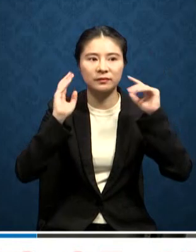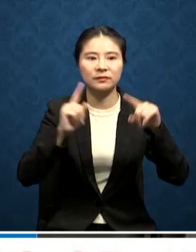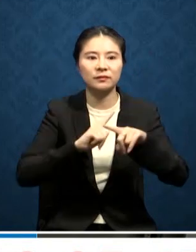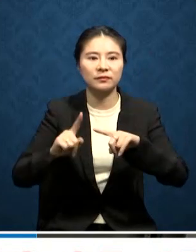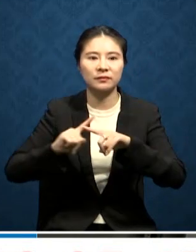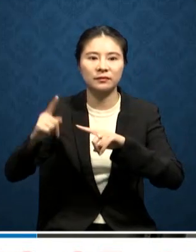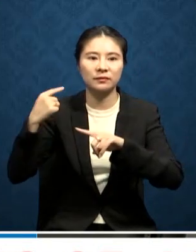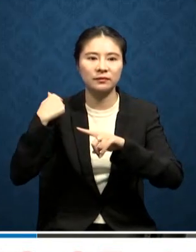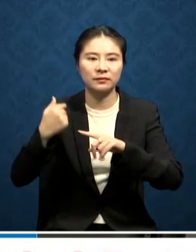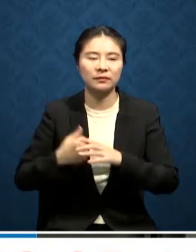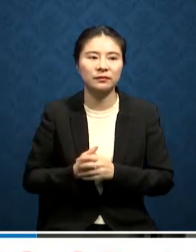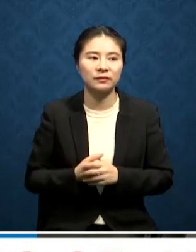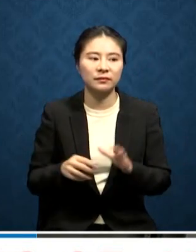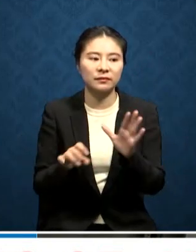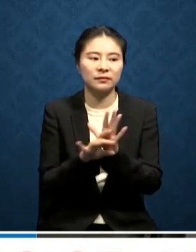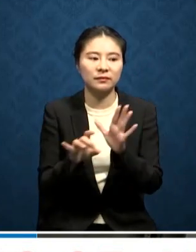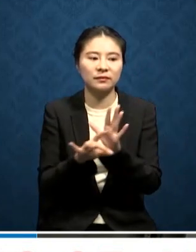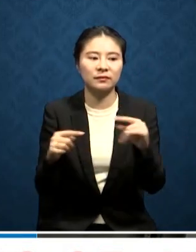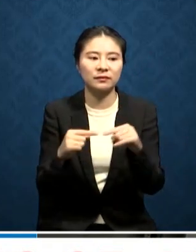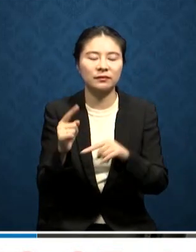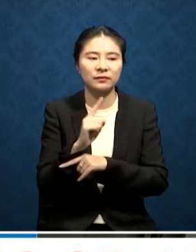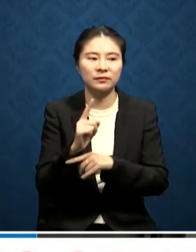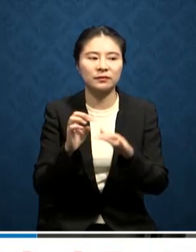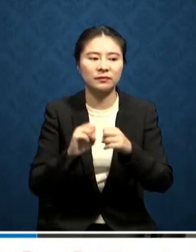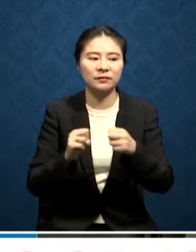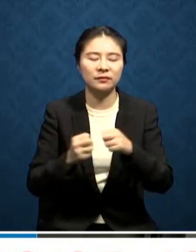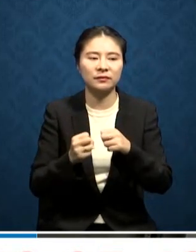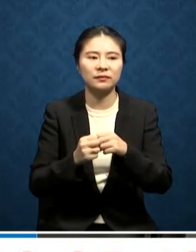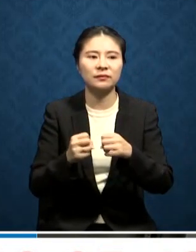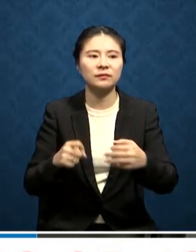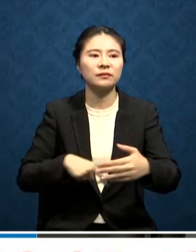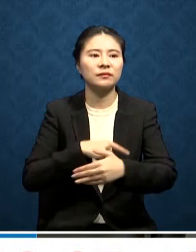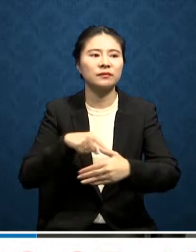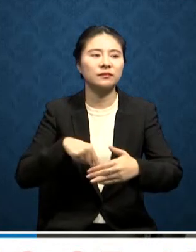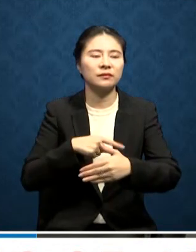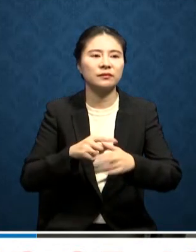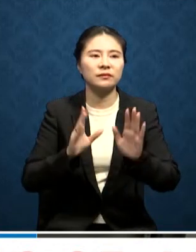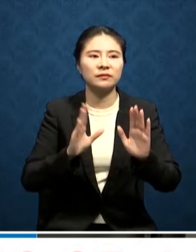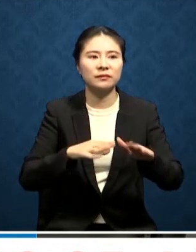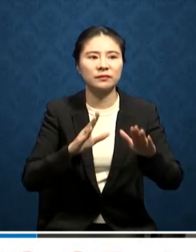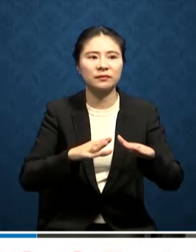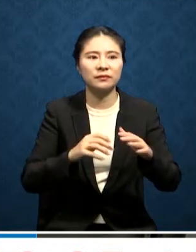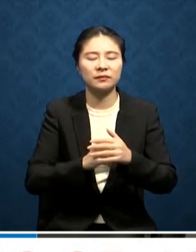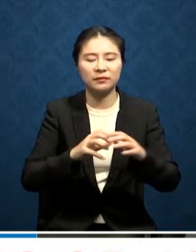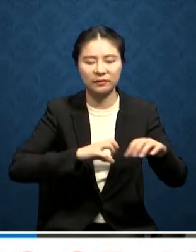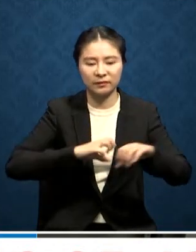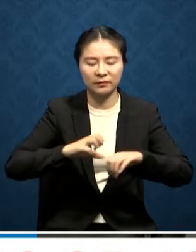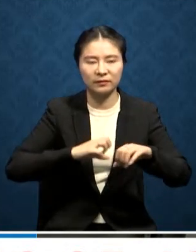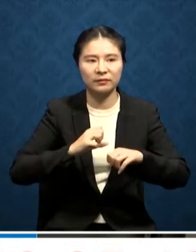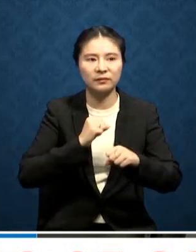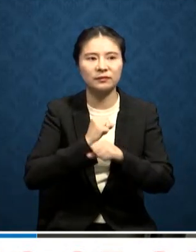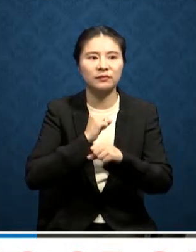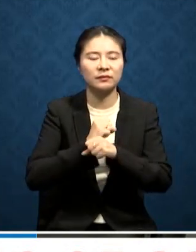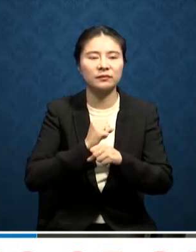ประชาสัมพันธ์อันสุดท้ายนะครับในปัญหาภายในของท่านก็ฝากรบกวนไปจัดการข้างใน